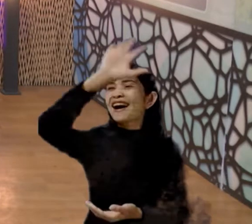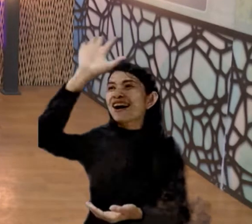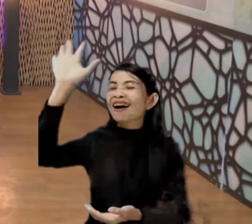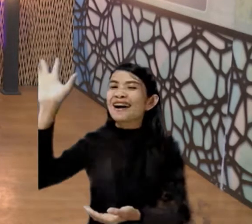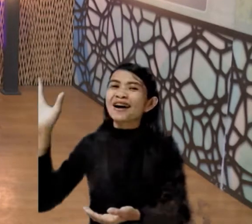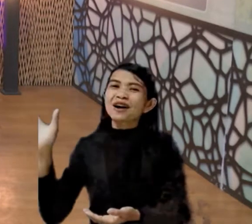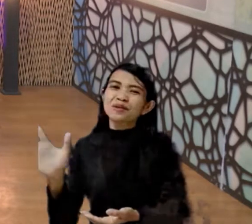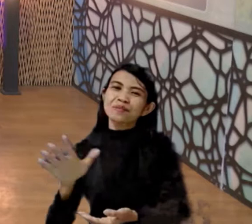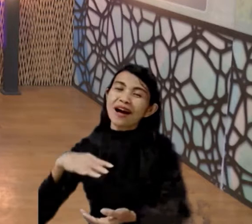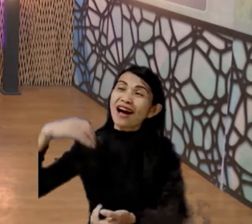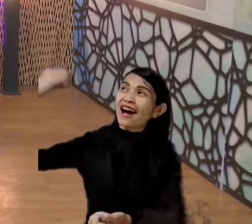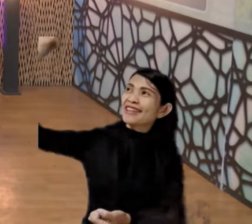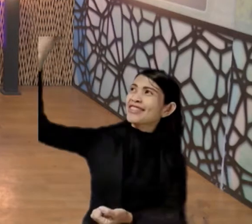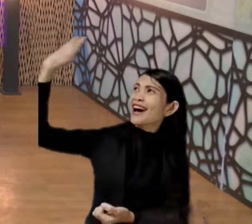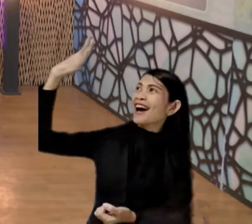Matahari